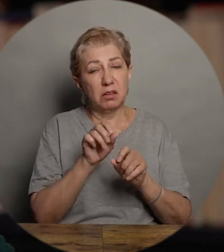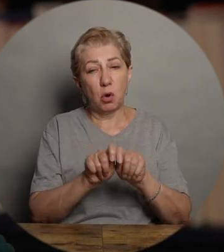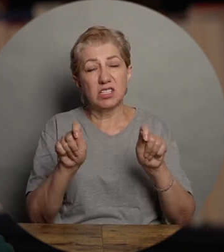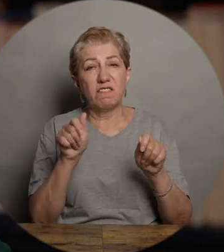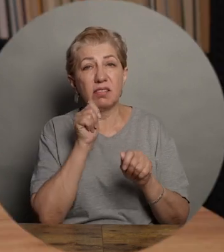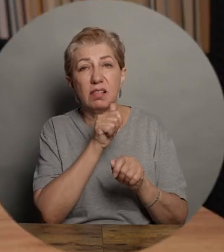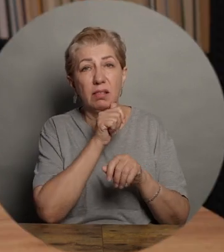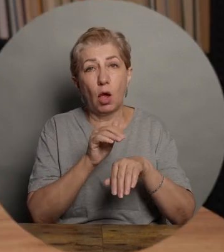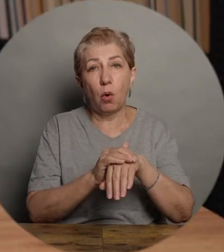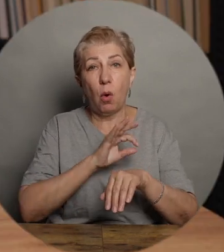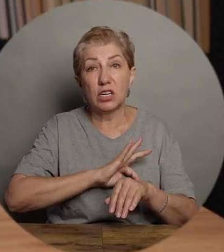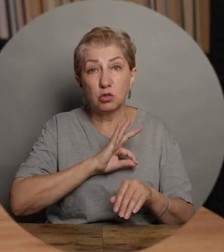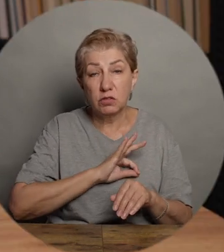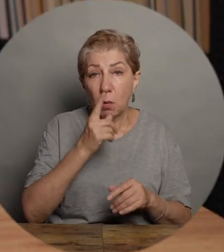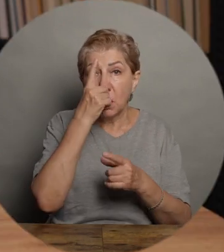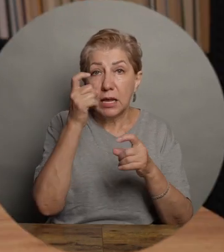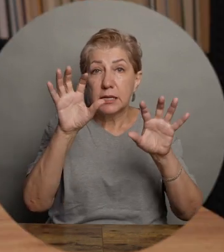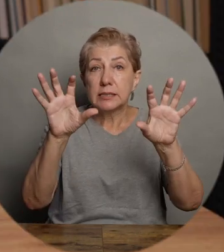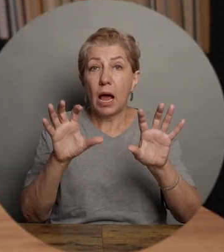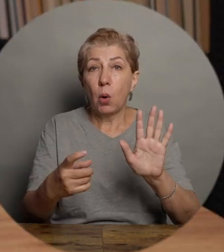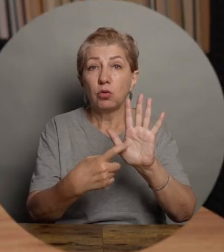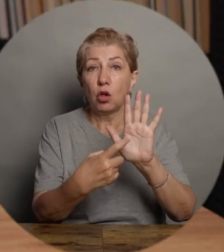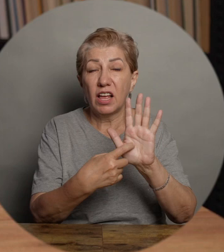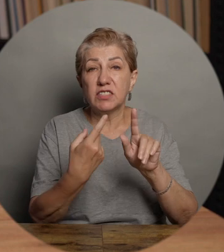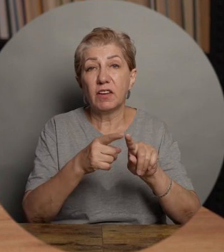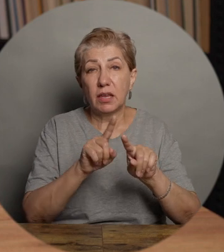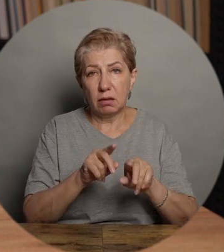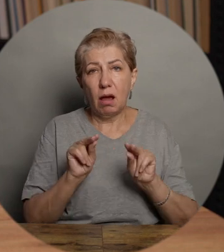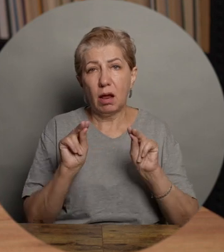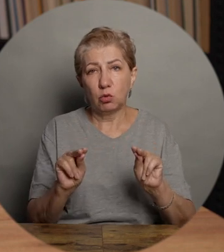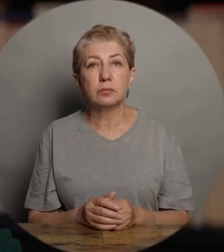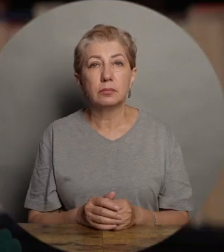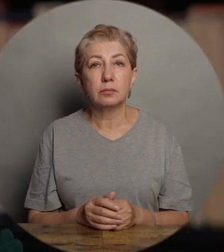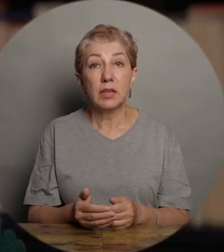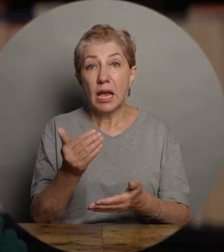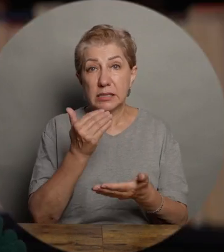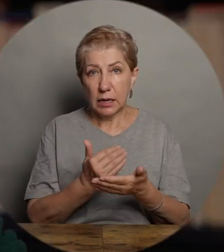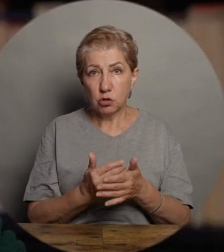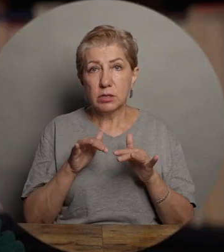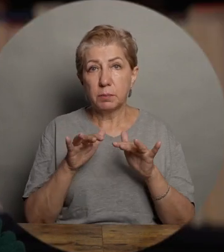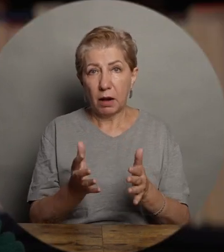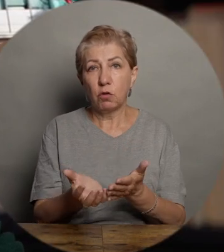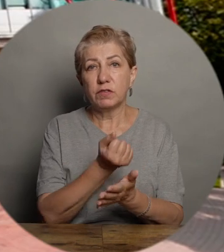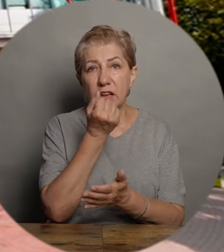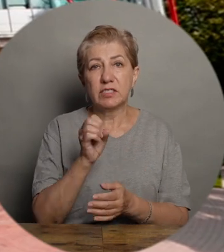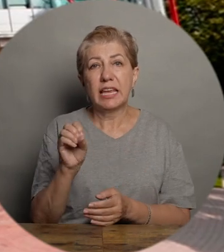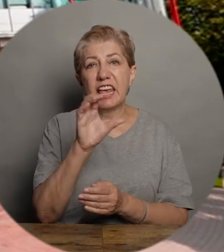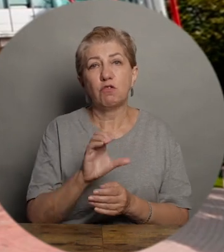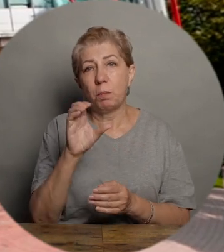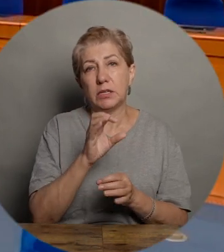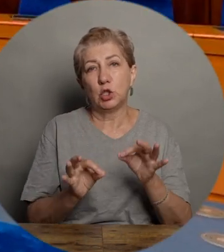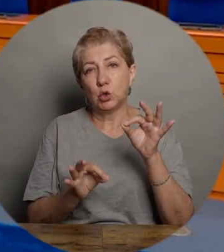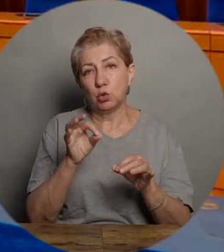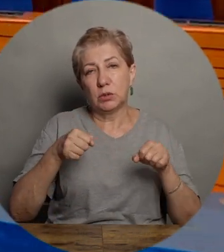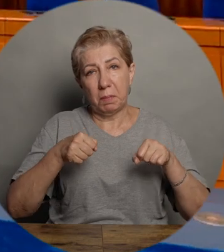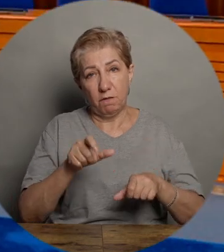дані користувачів пославшись на законодавство яке гарантувало їм приватність зрештою за справу взявся Європейський суд з прав